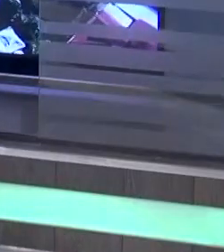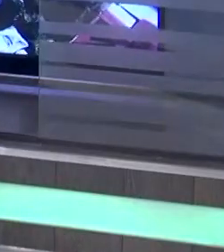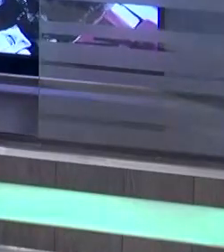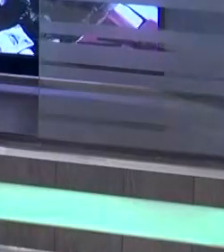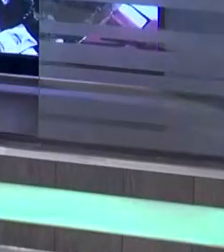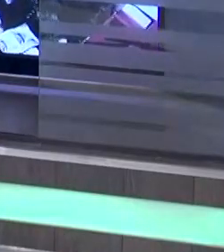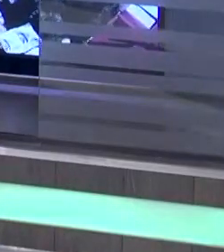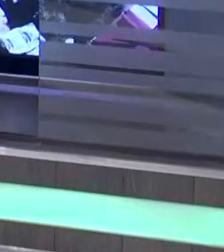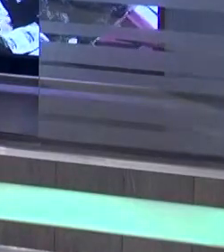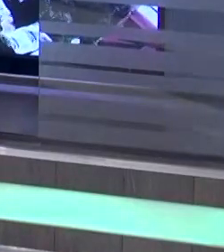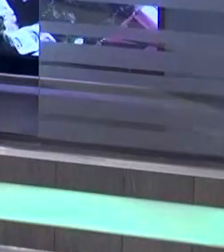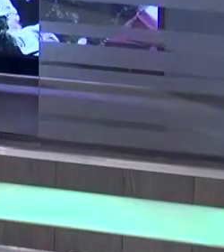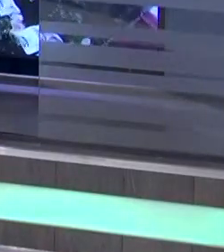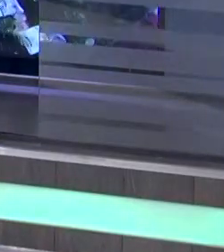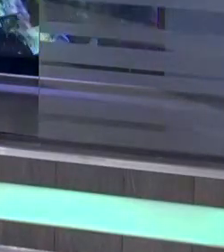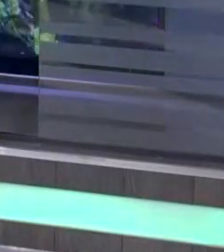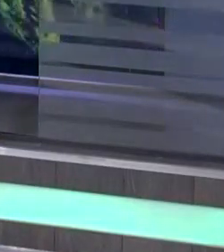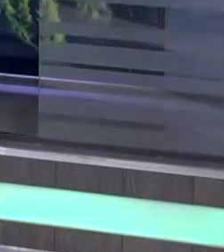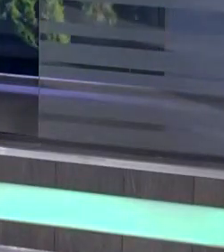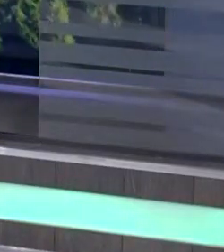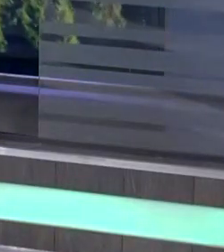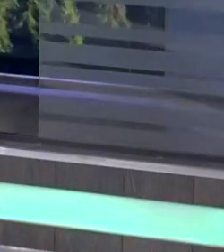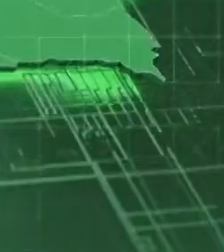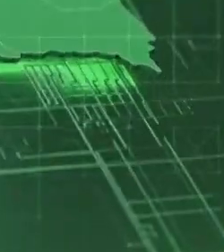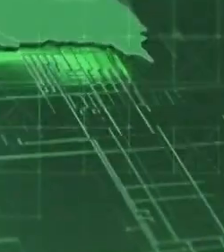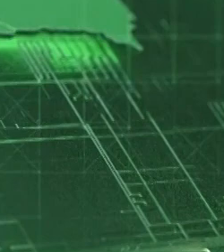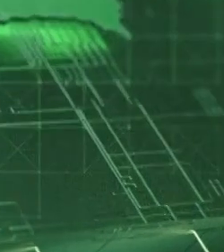Продолжим информационный час. Смотрите сегодня в выпуске.